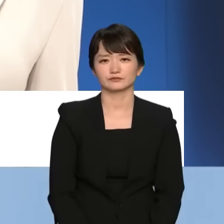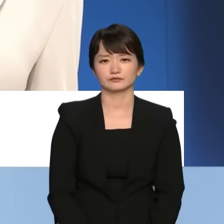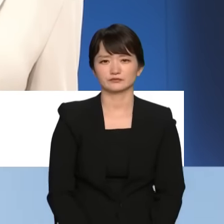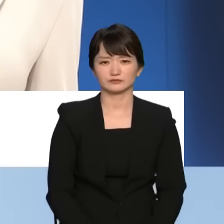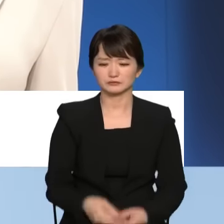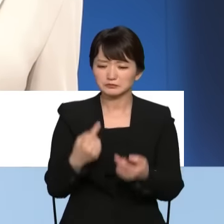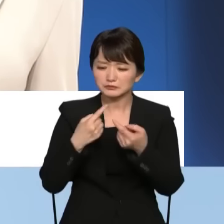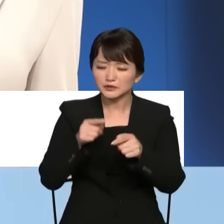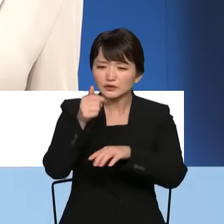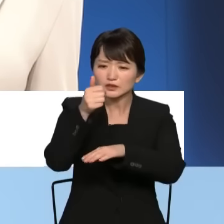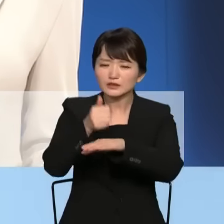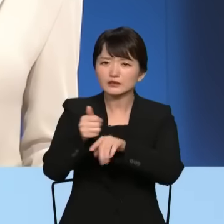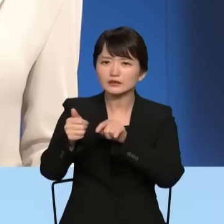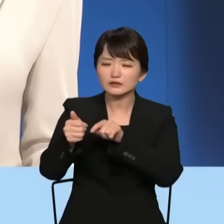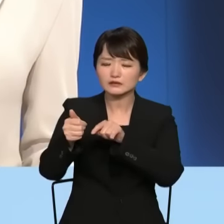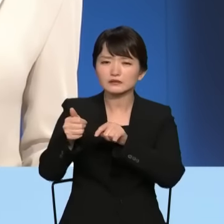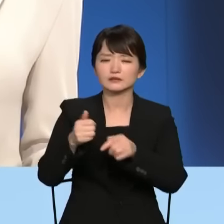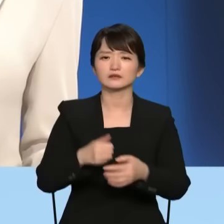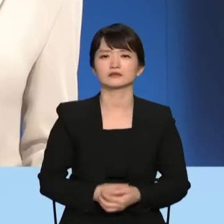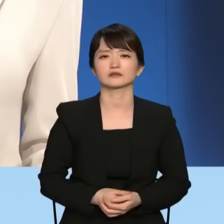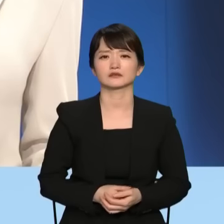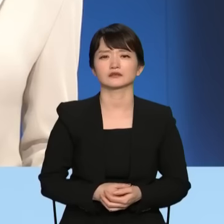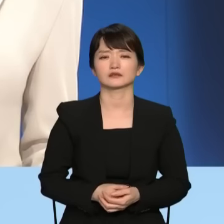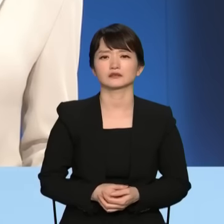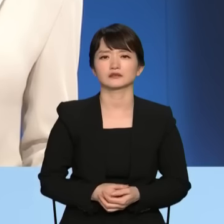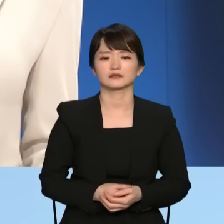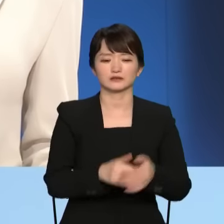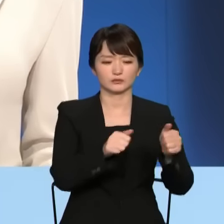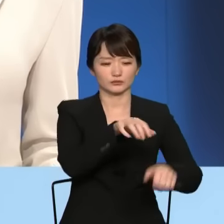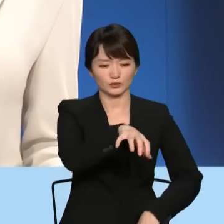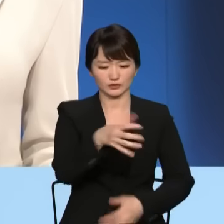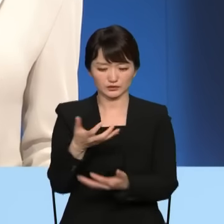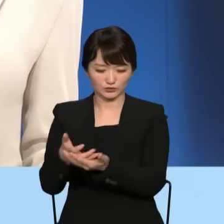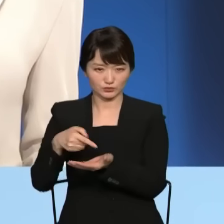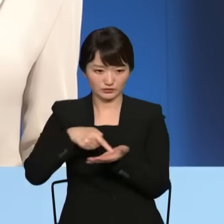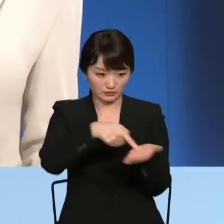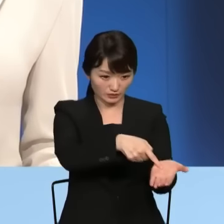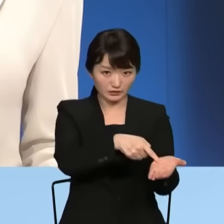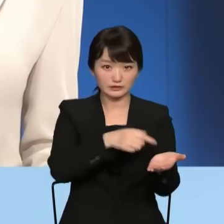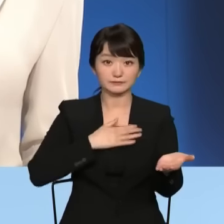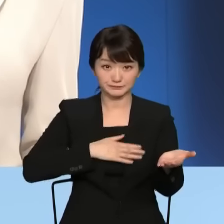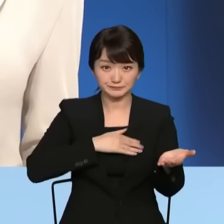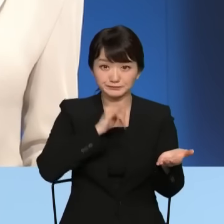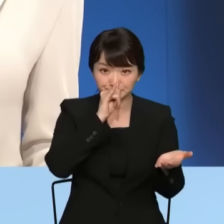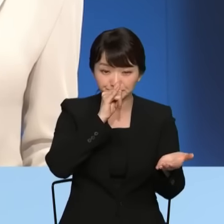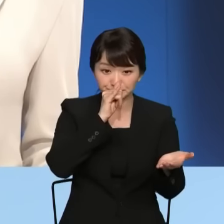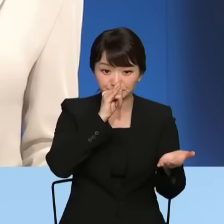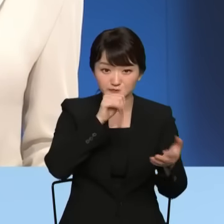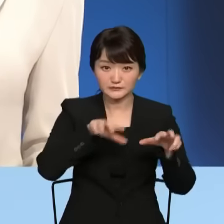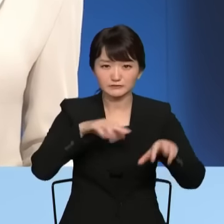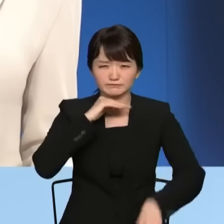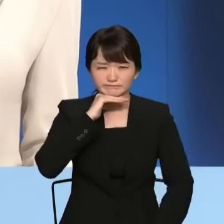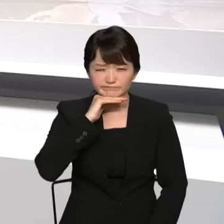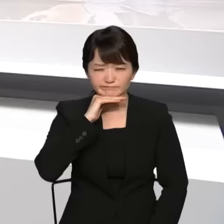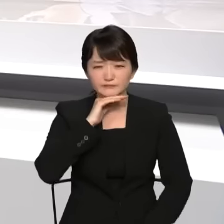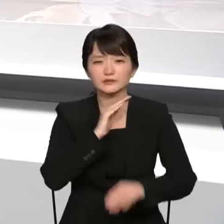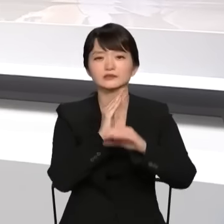감정 결과는 감정인 이렇게서 법원에 감정서를 제출해야지 알 수 있기 때문에 현재 기다리고 있는